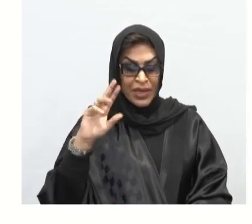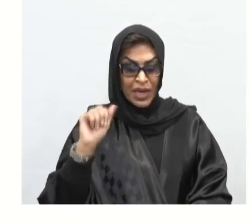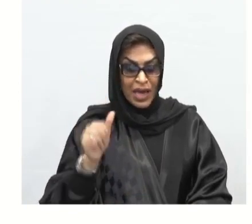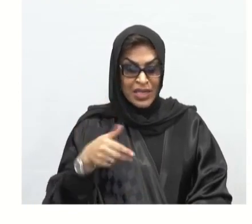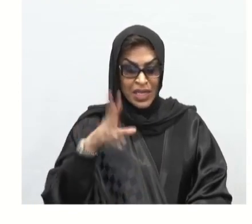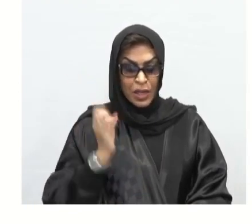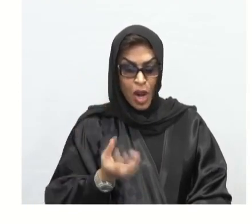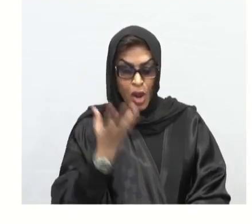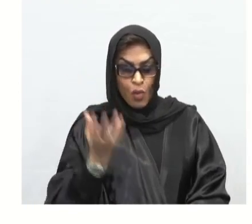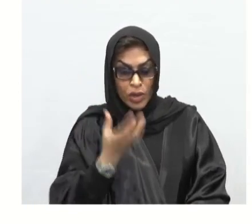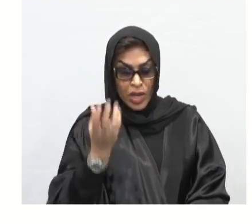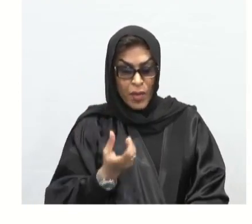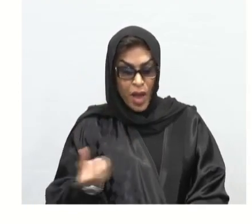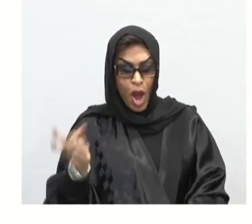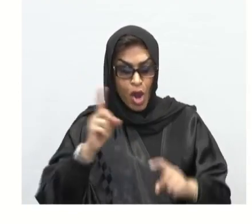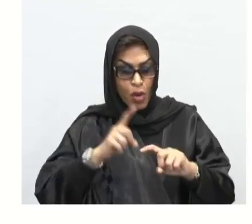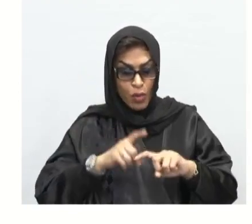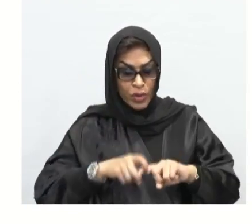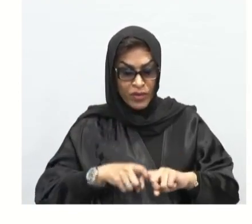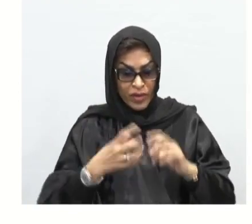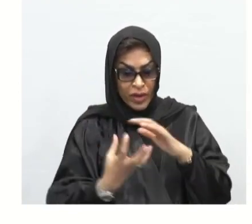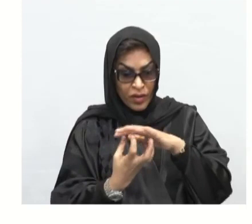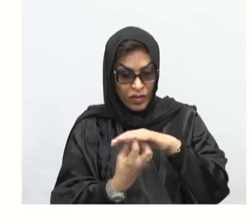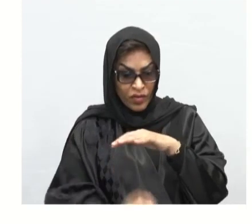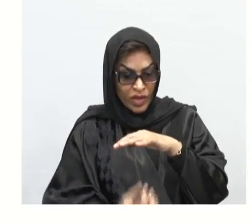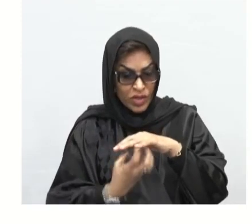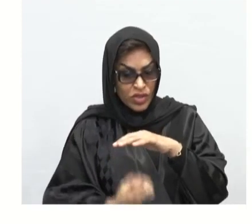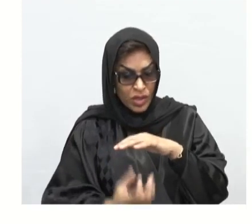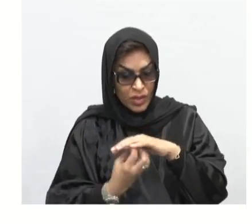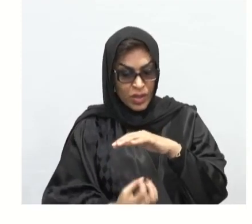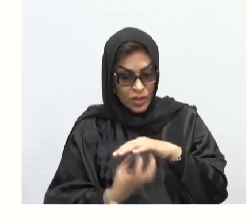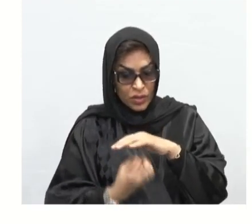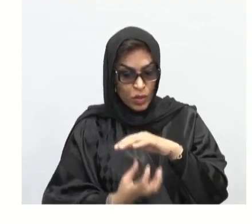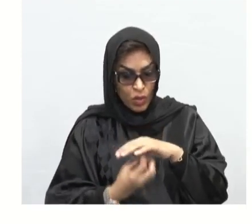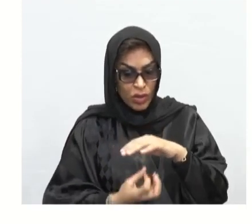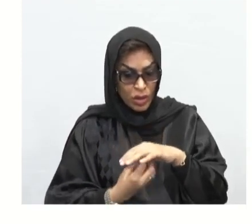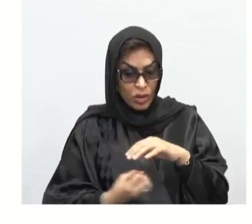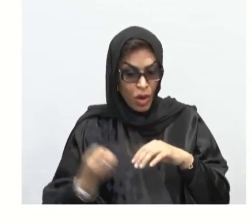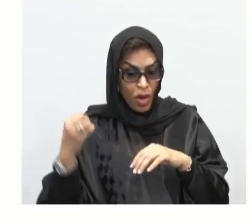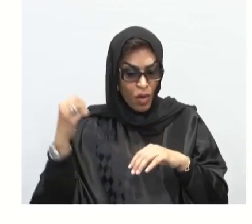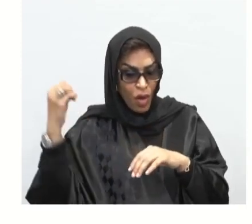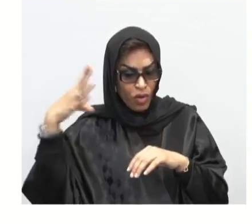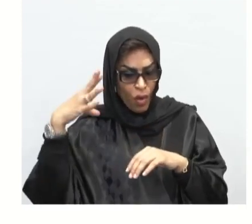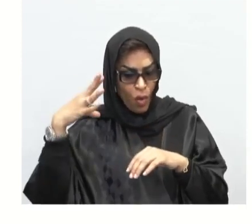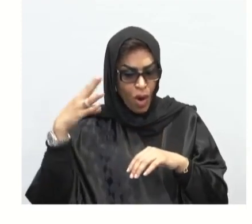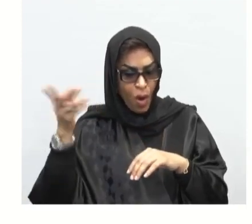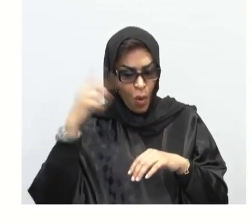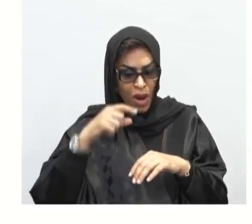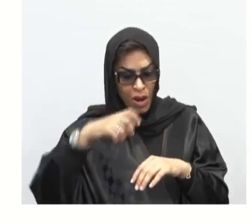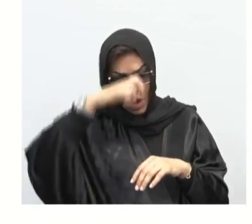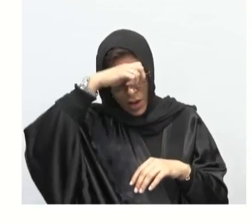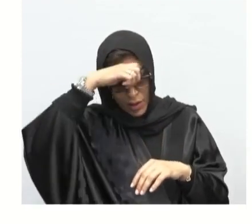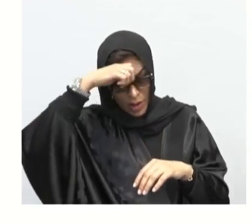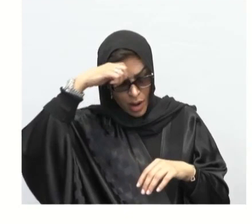من الغازات الملتهبه والمترابطه بفعل الجاذبيه وتطلق الضوء